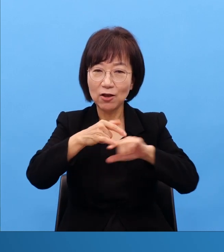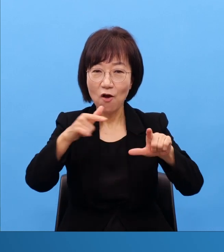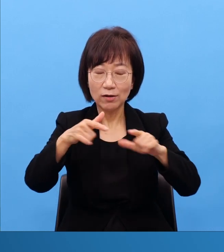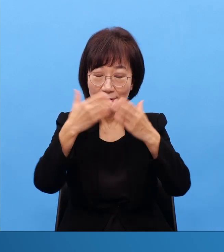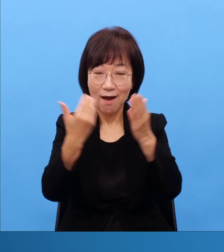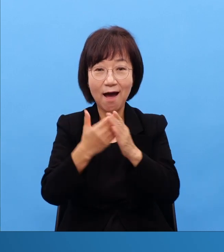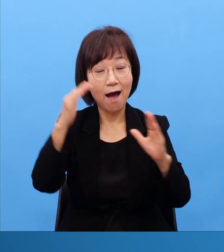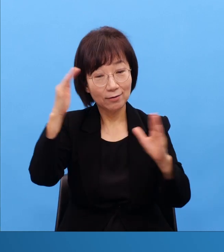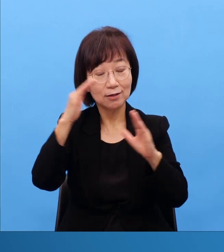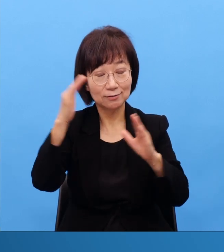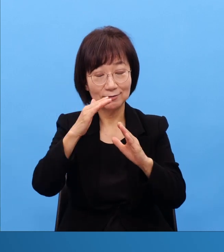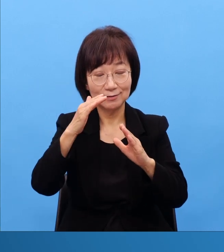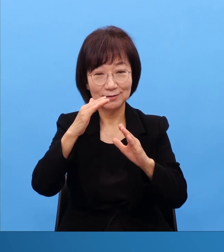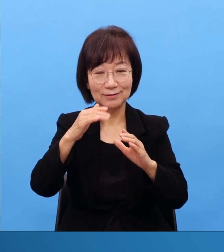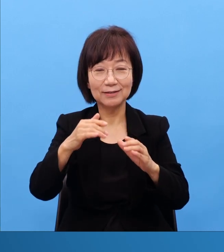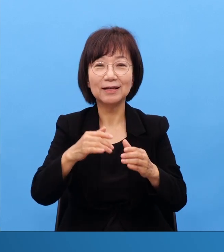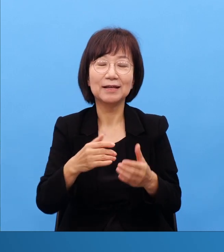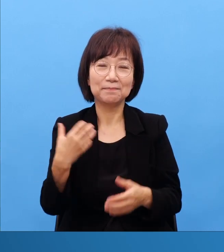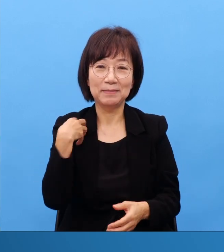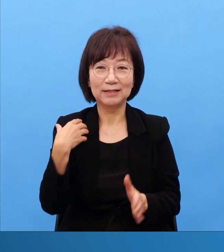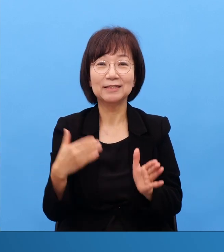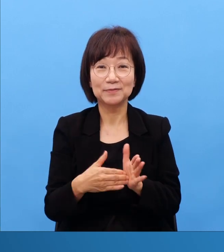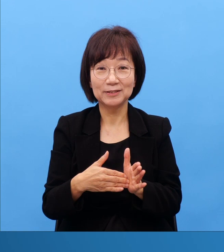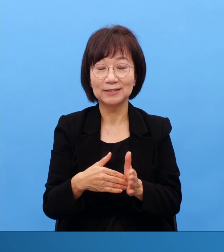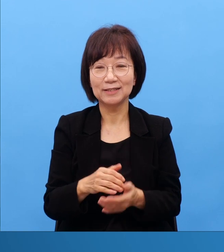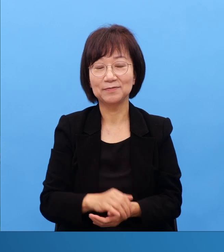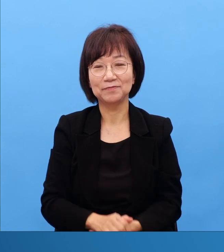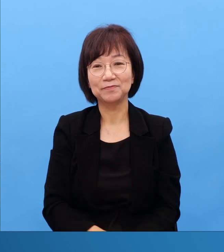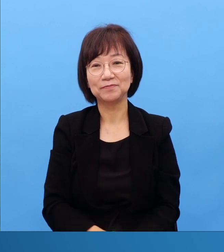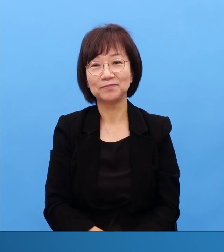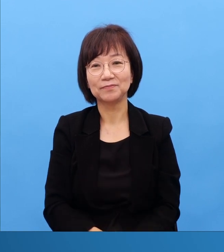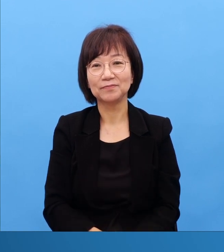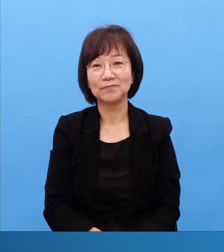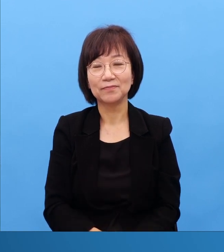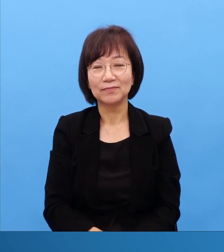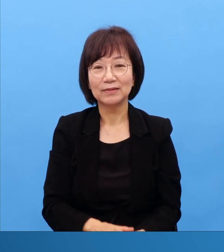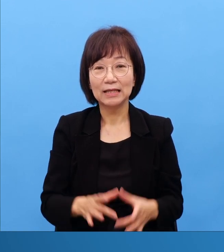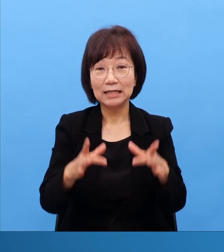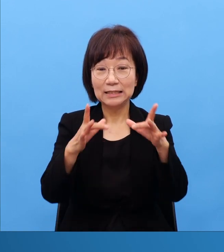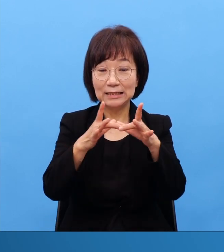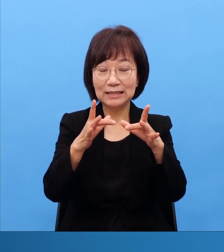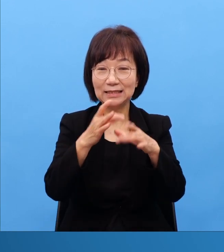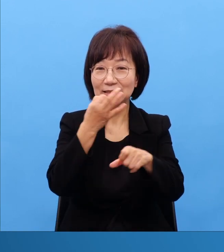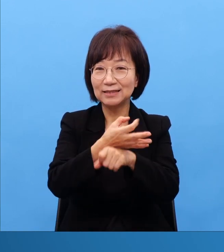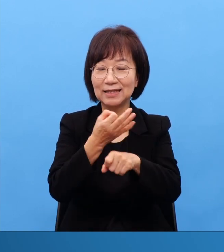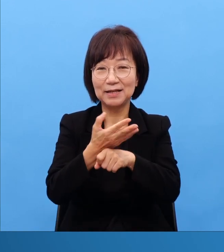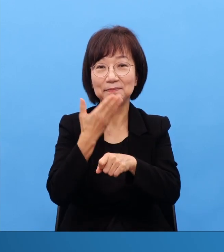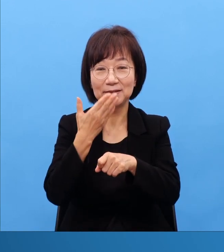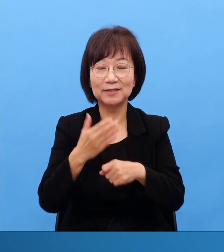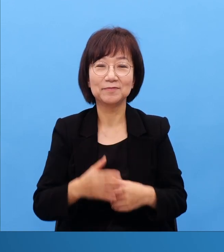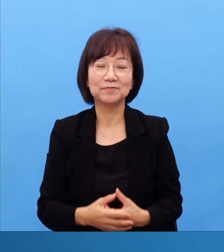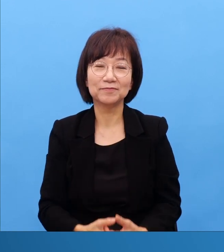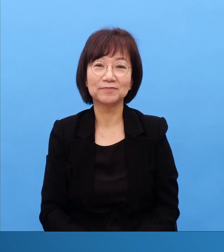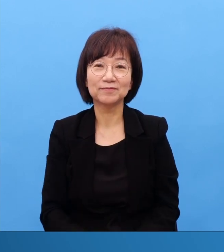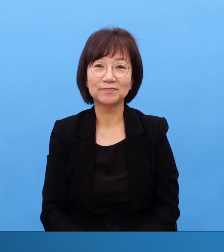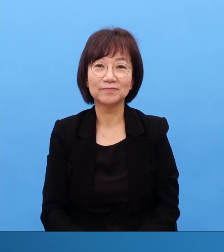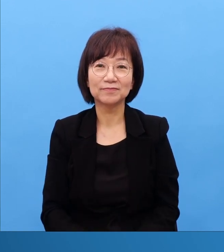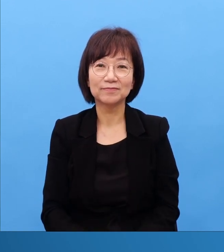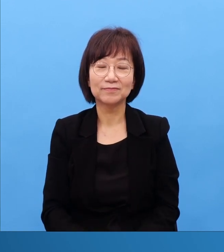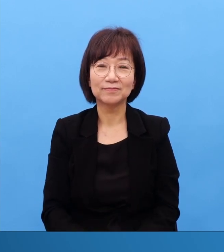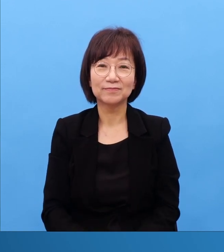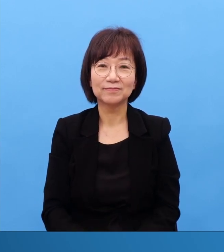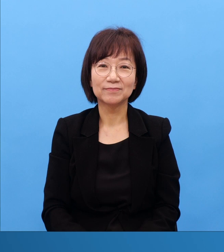영어 합창은 12월 1일 위아.kr에서 공개되며 CD로도 구입할 수 있습니다.